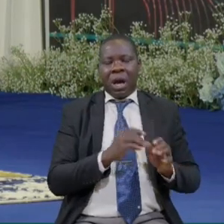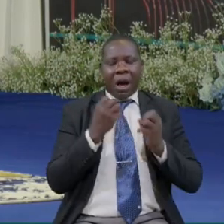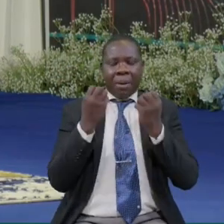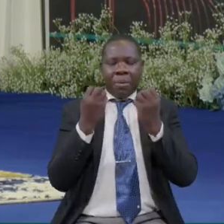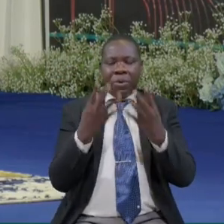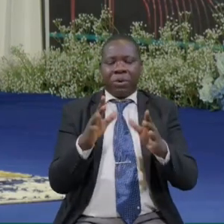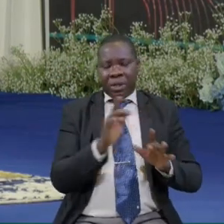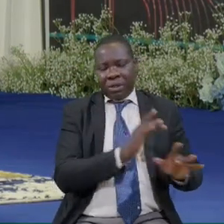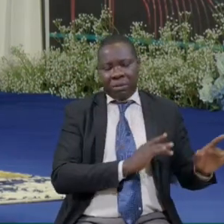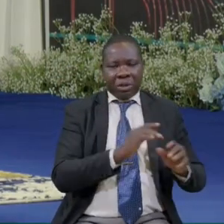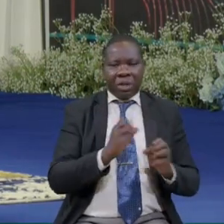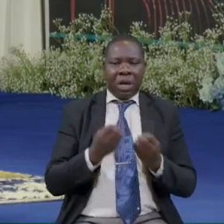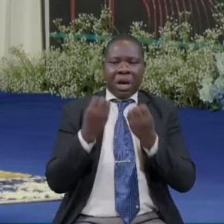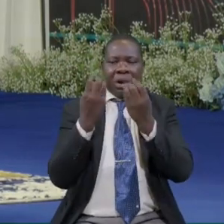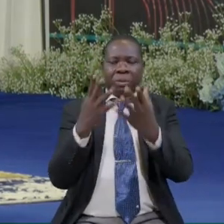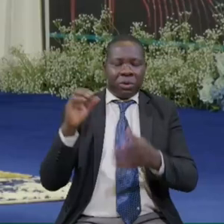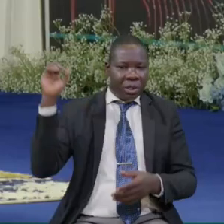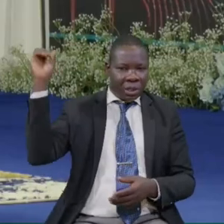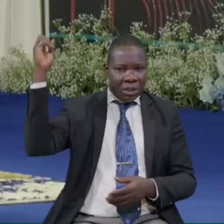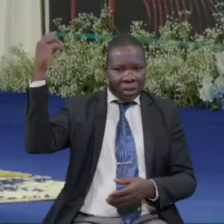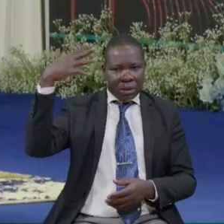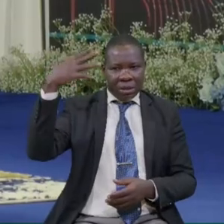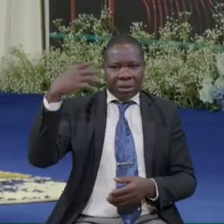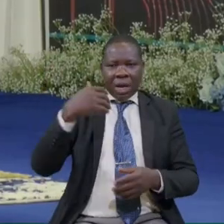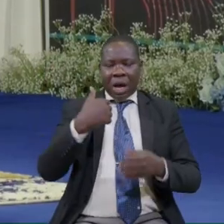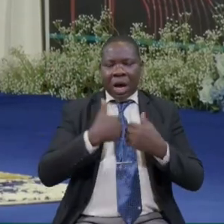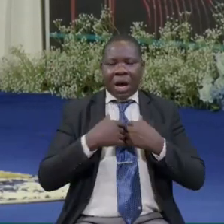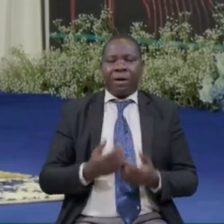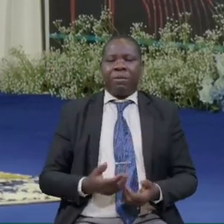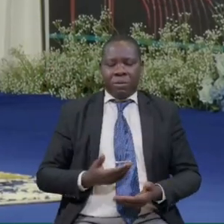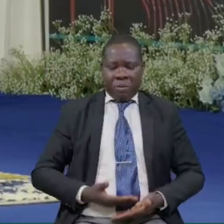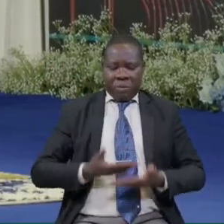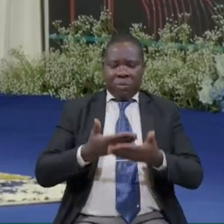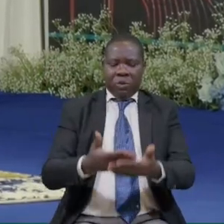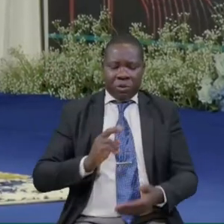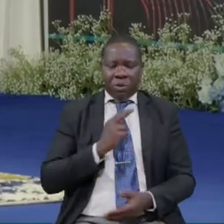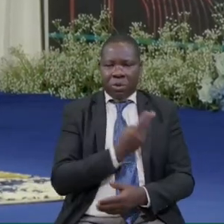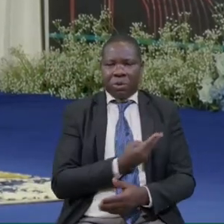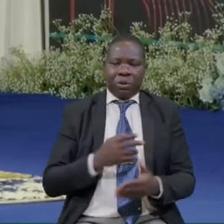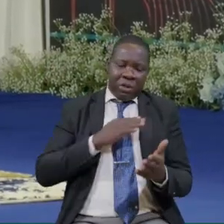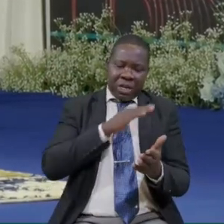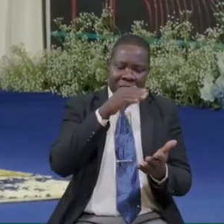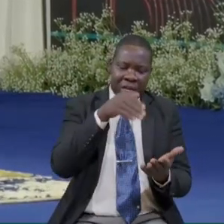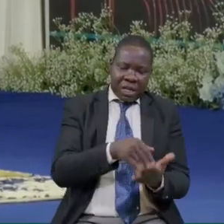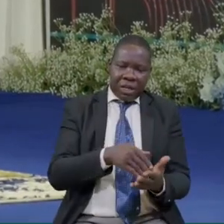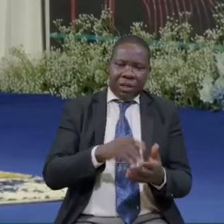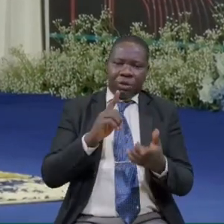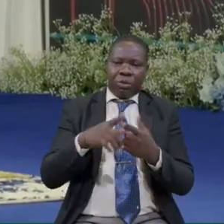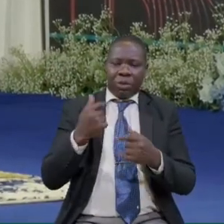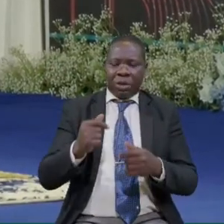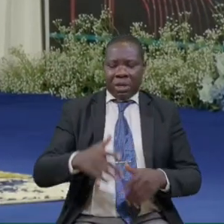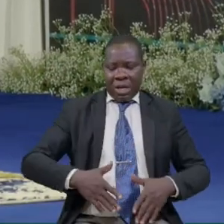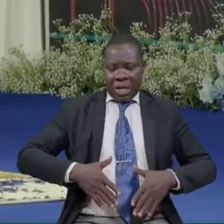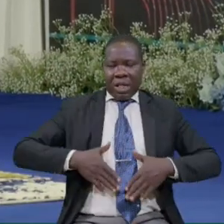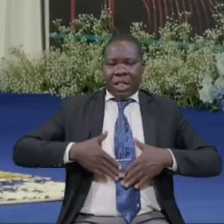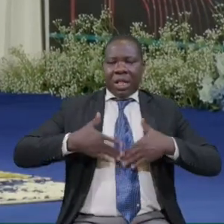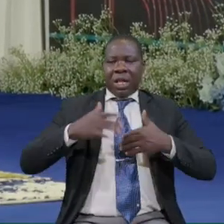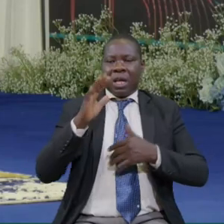sa grâce abondante, nous a régénérés pour une espérance